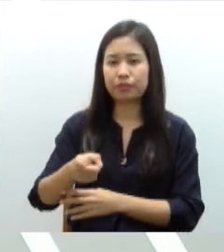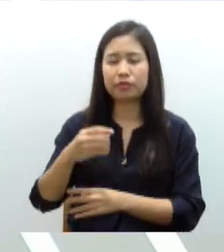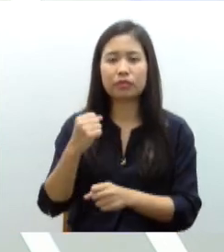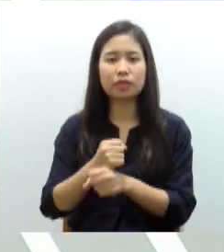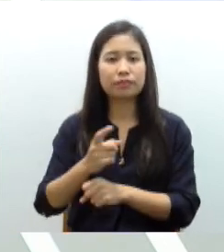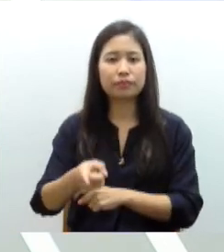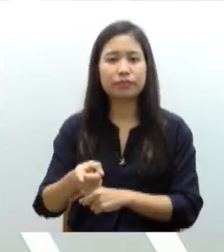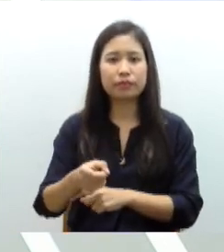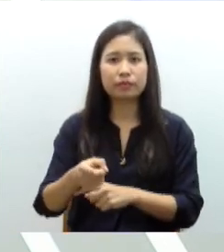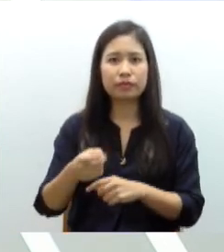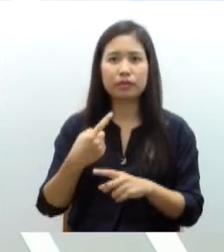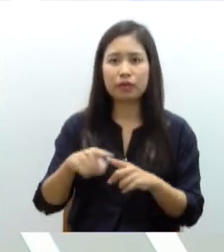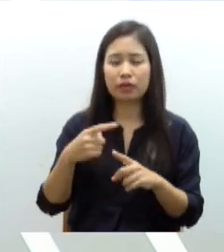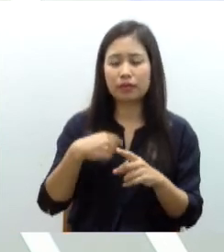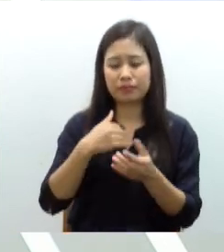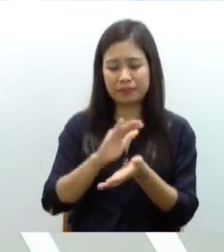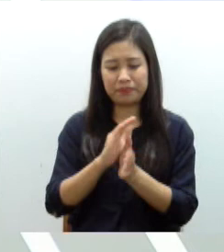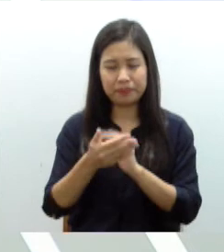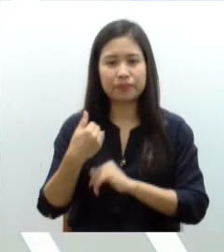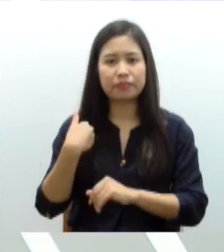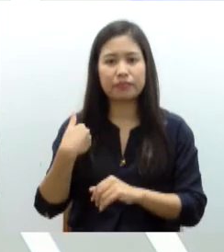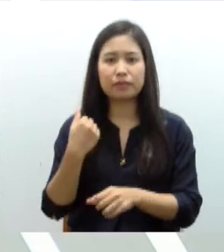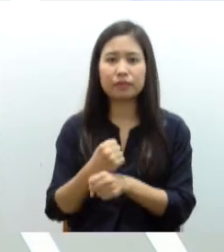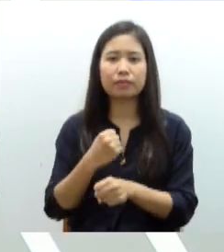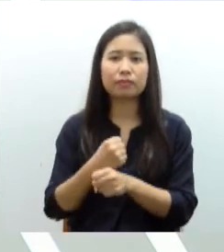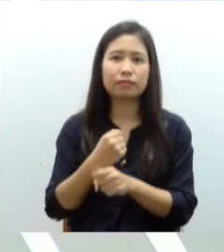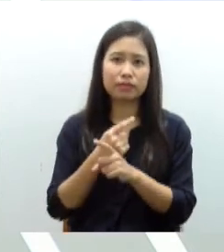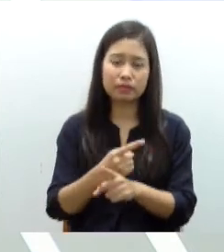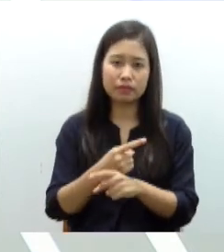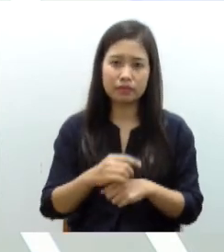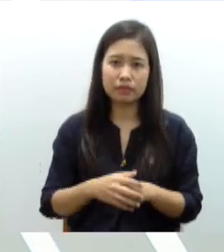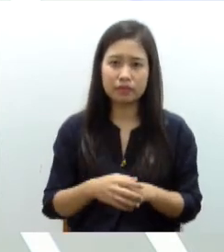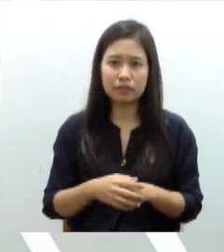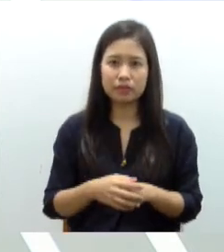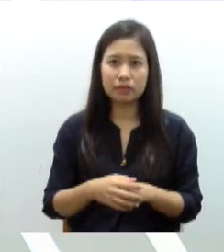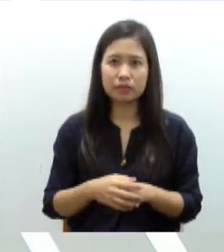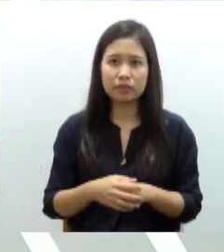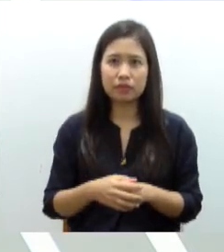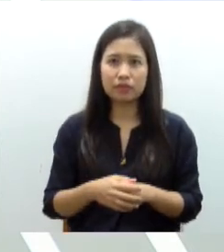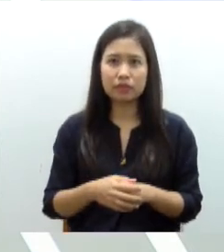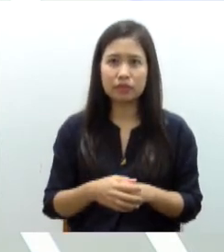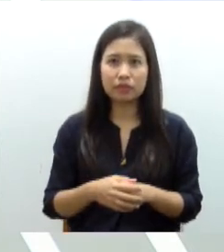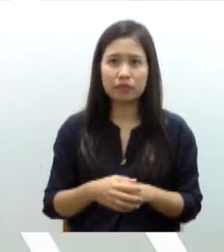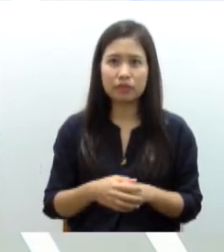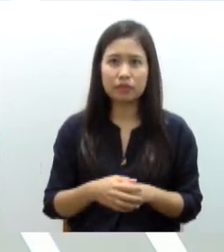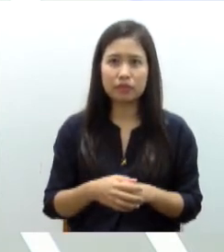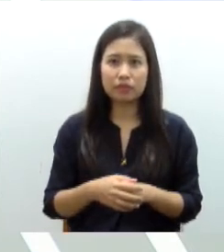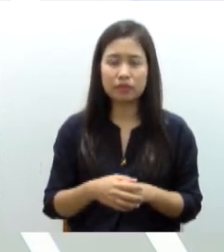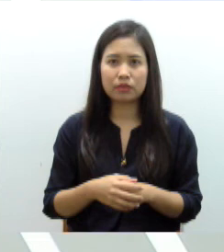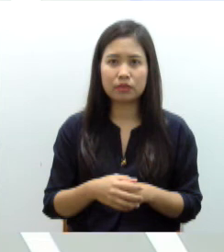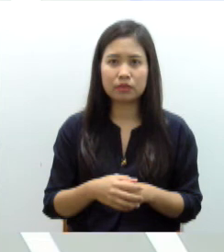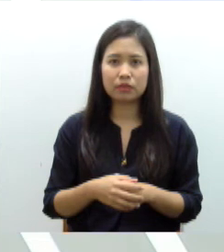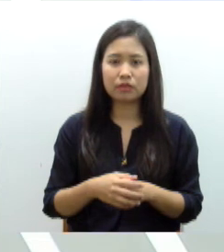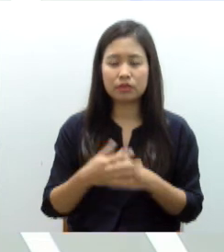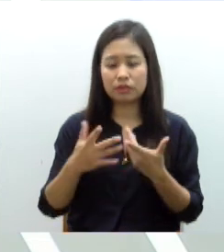ะนำไปสู่การกระทำทุจริตนะฮะอย่างเช่นการรับสินบนนะครับก การเข้ามีส่วนได้เสียในการจัดซื้อจัดจ้างอะไรพวกนี้นะ